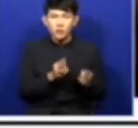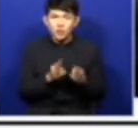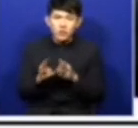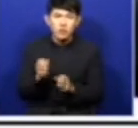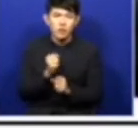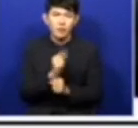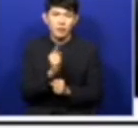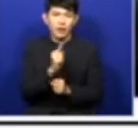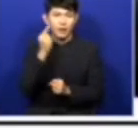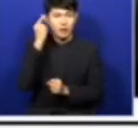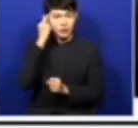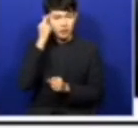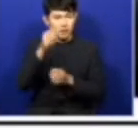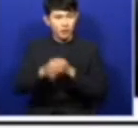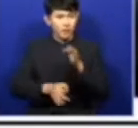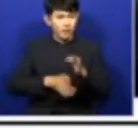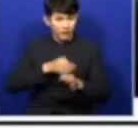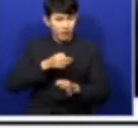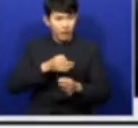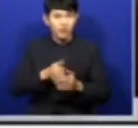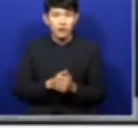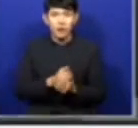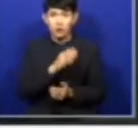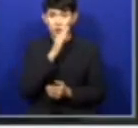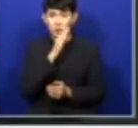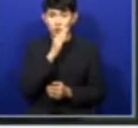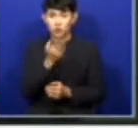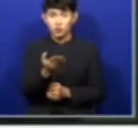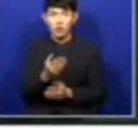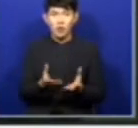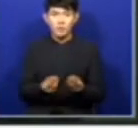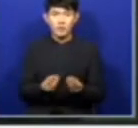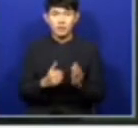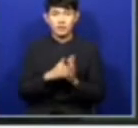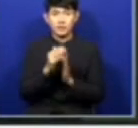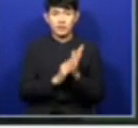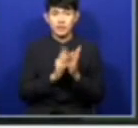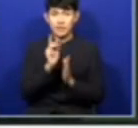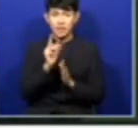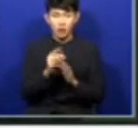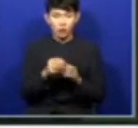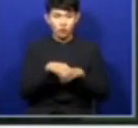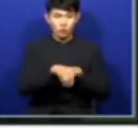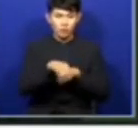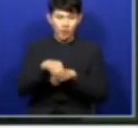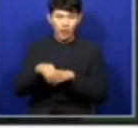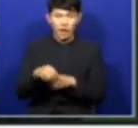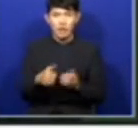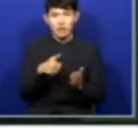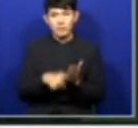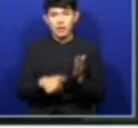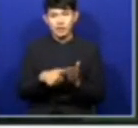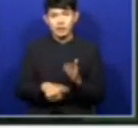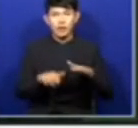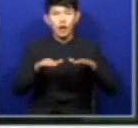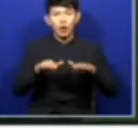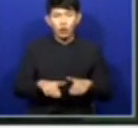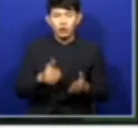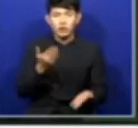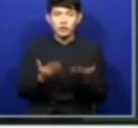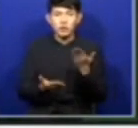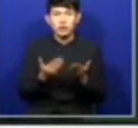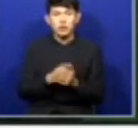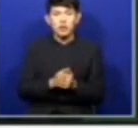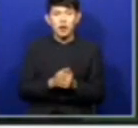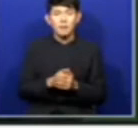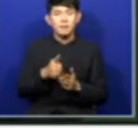ในการที่จะแลกเปลี่ยนว่าถ้าคุณมีพื้นที่สีเขียวเท่านี้คุณเสียภาษีบำรุงท้องที่เท่านั้นหรือว่าเสียภาษีโรงเ